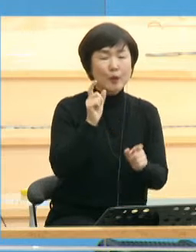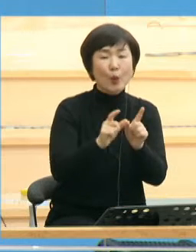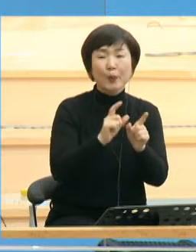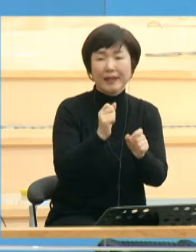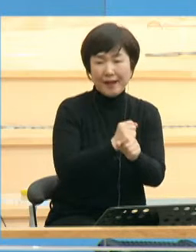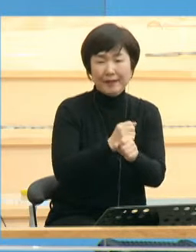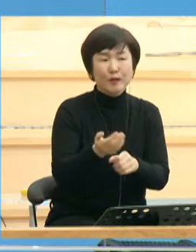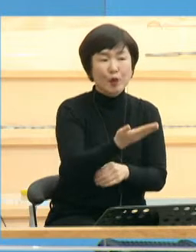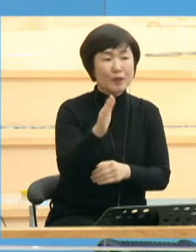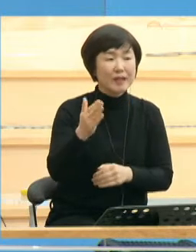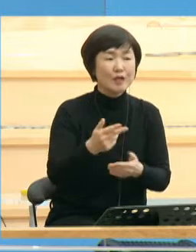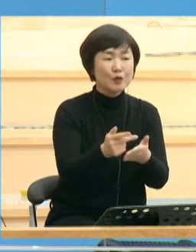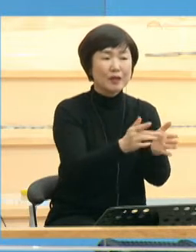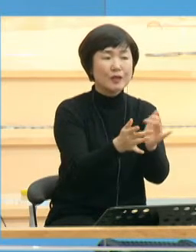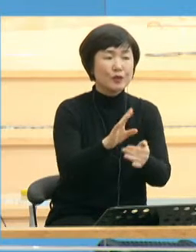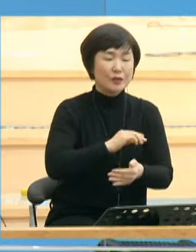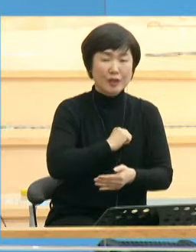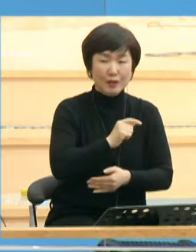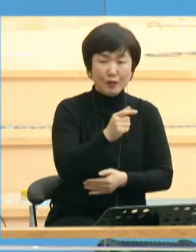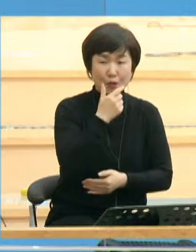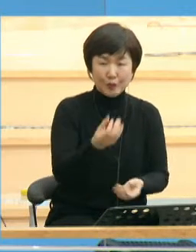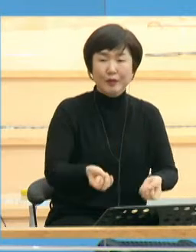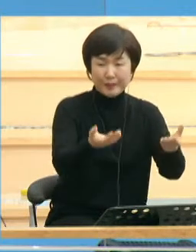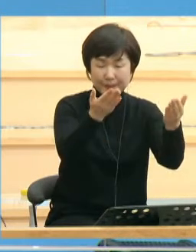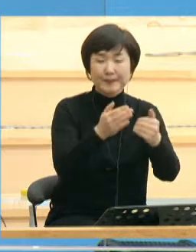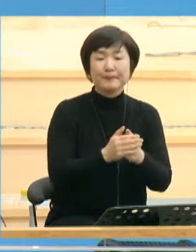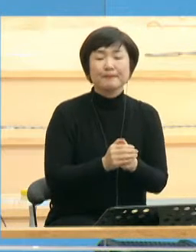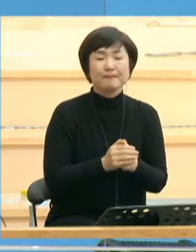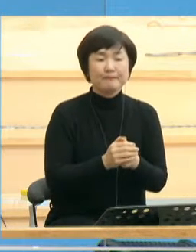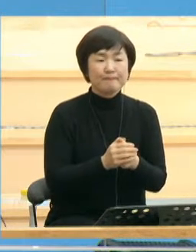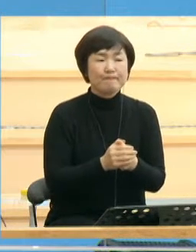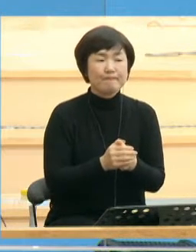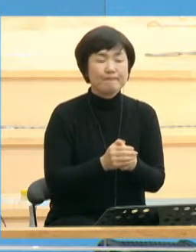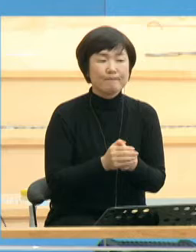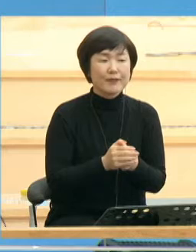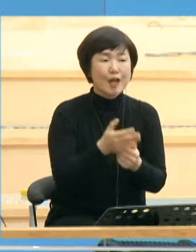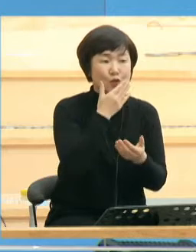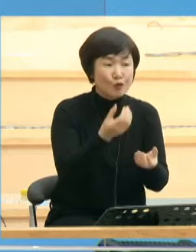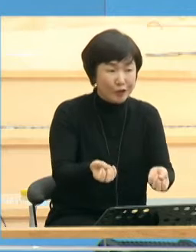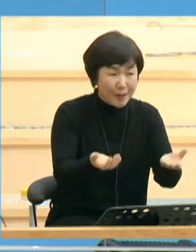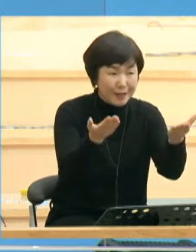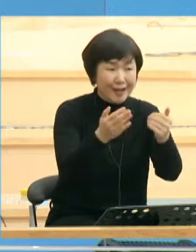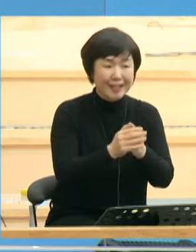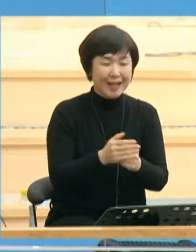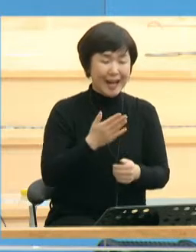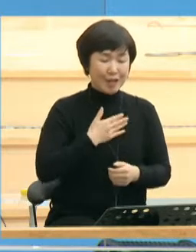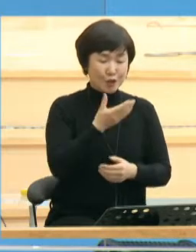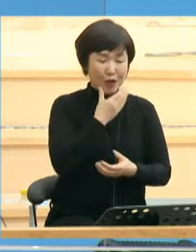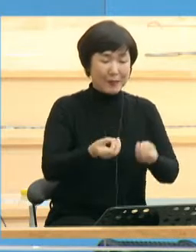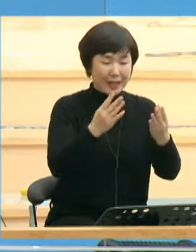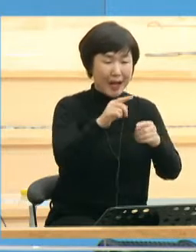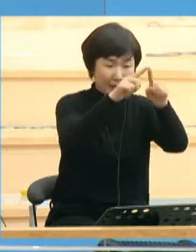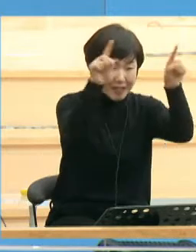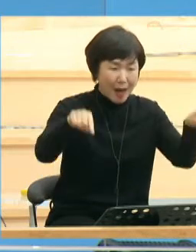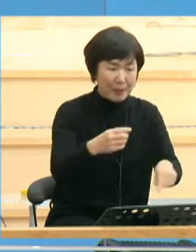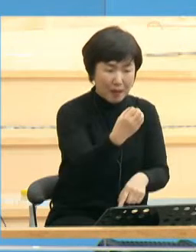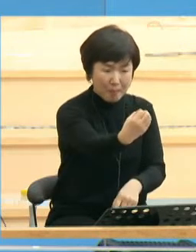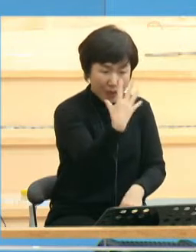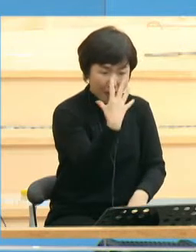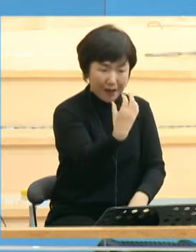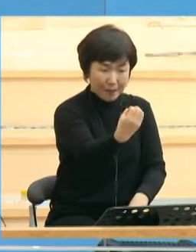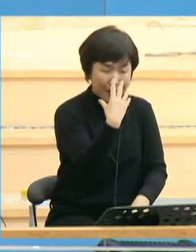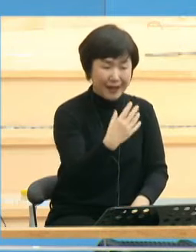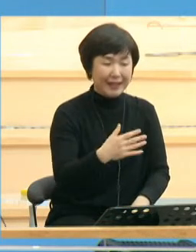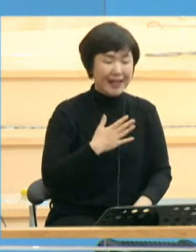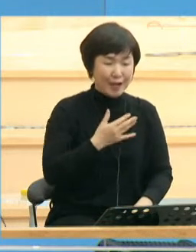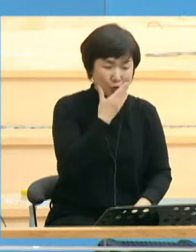주에서 이름으로 축원합니다 축원합니다 야 축원합니다 그러니까 내 앞에서 내가 탕 요 더 비치는